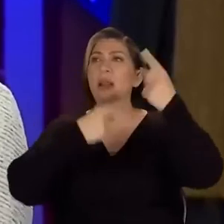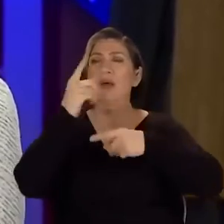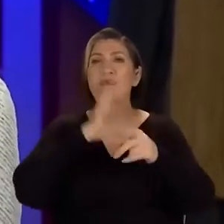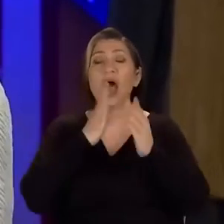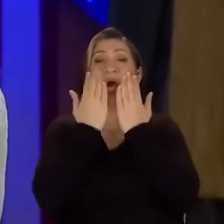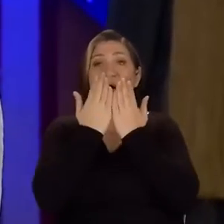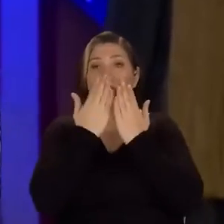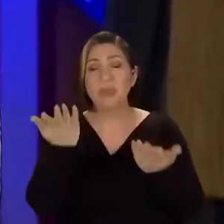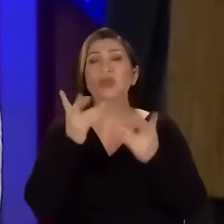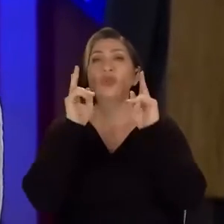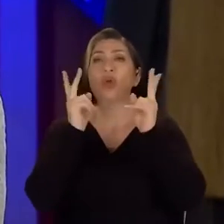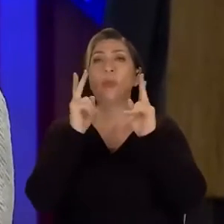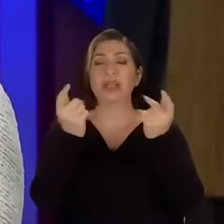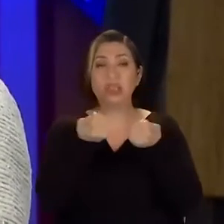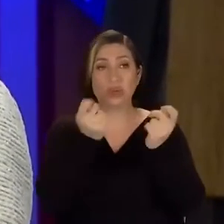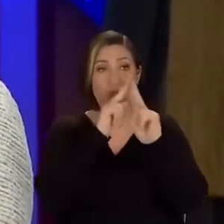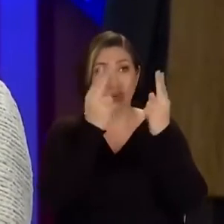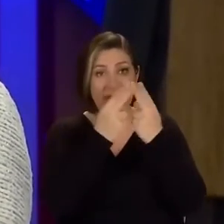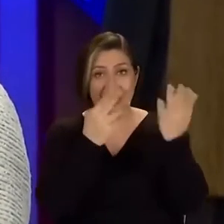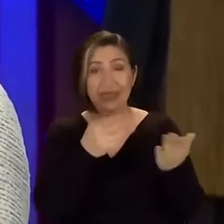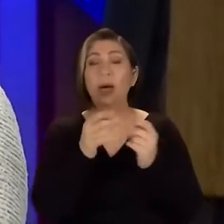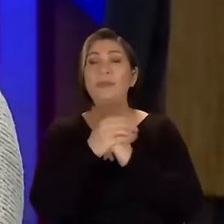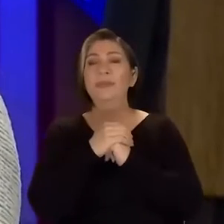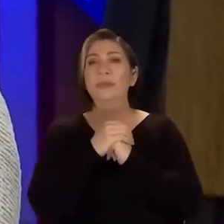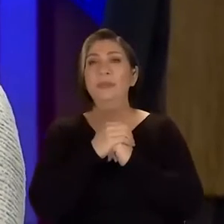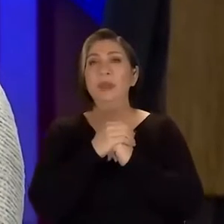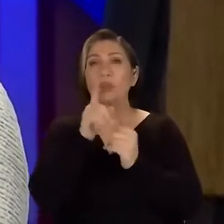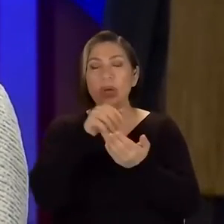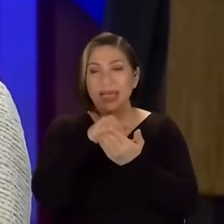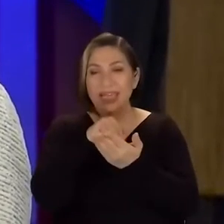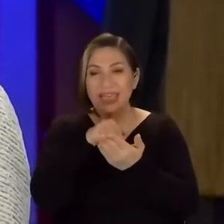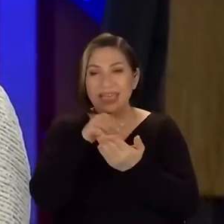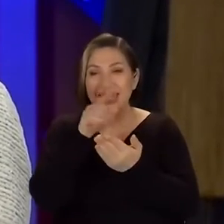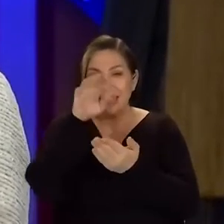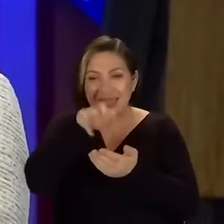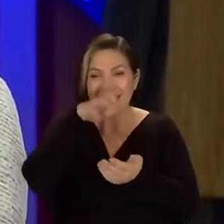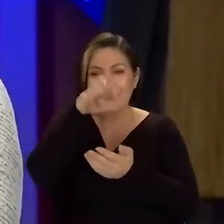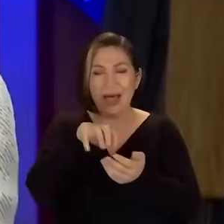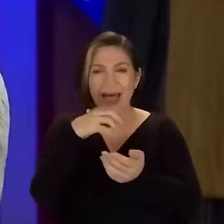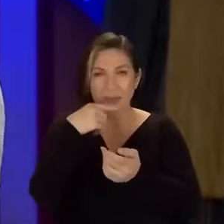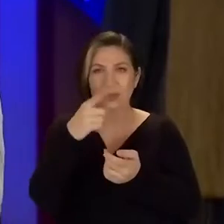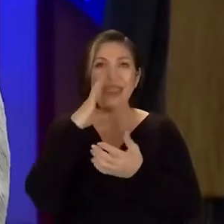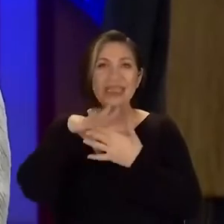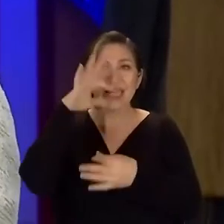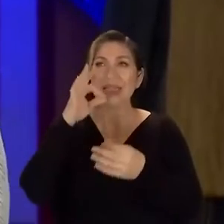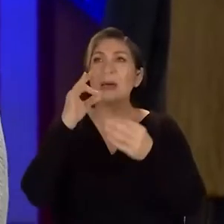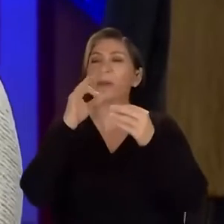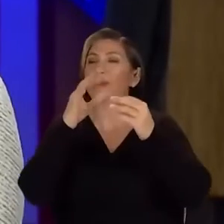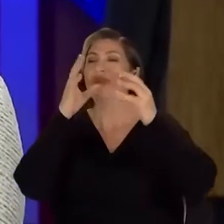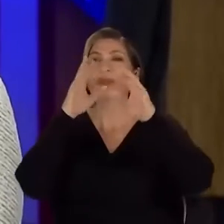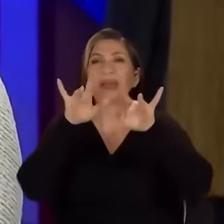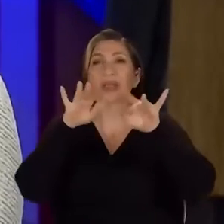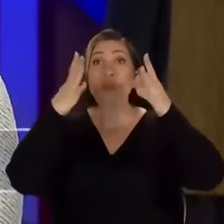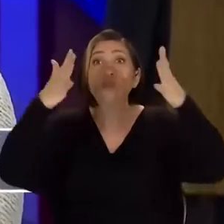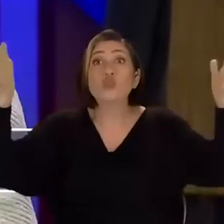akademi dünyasında hem de normal iş dünyasında. Şimdi bu kazıma, mining falan diyoruz ya, insanlar diyoruz, makineler diyoruz. Bunlar